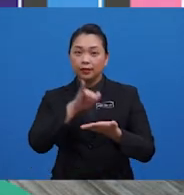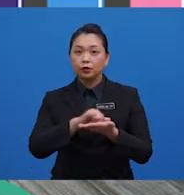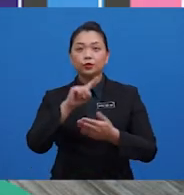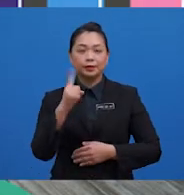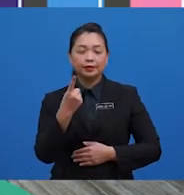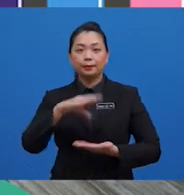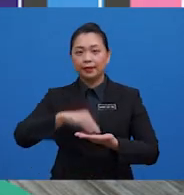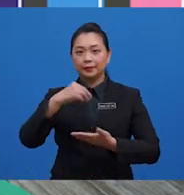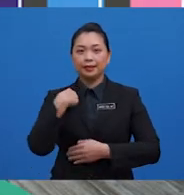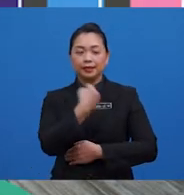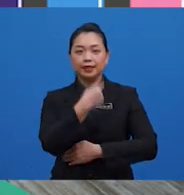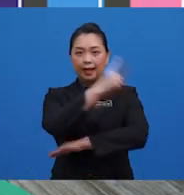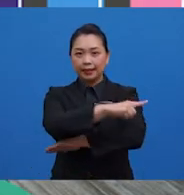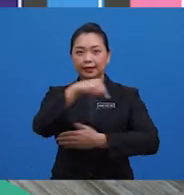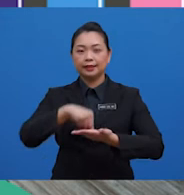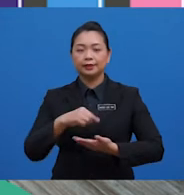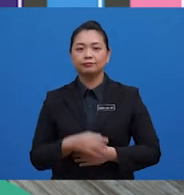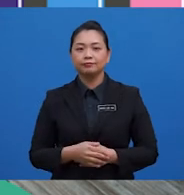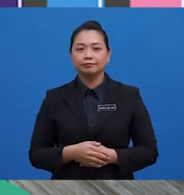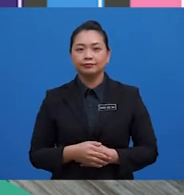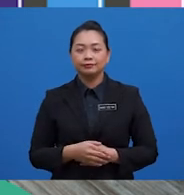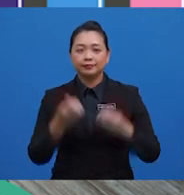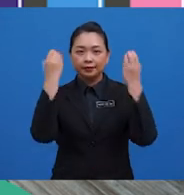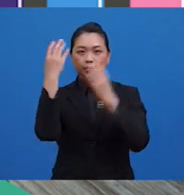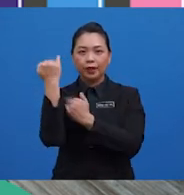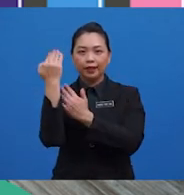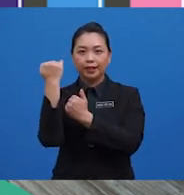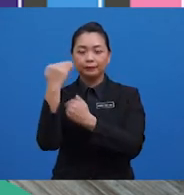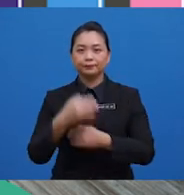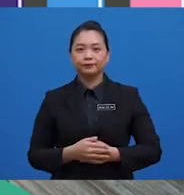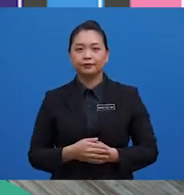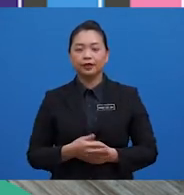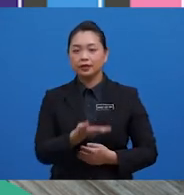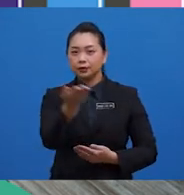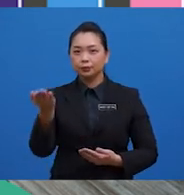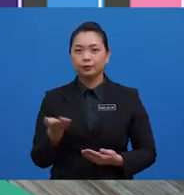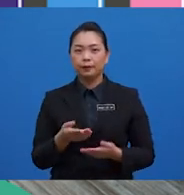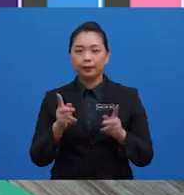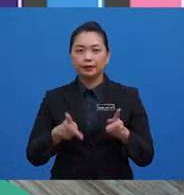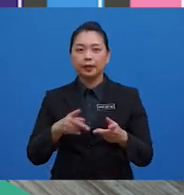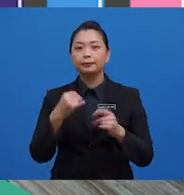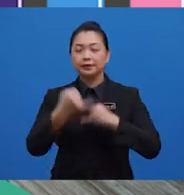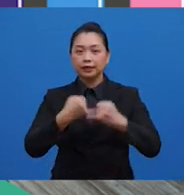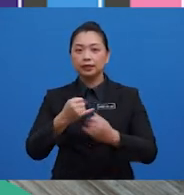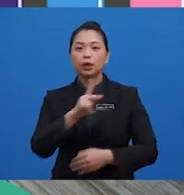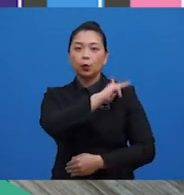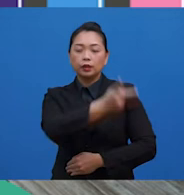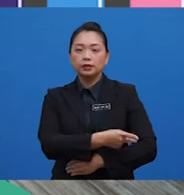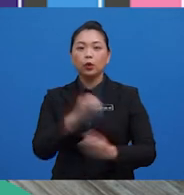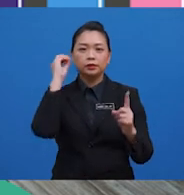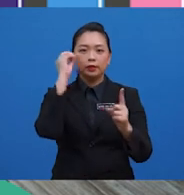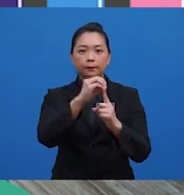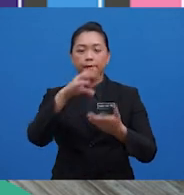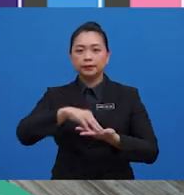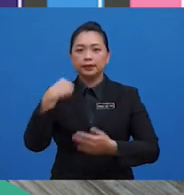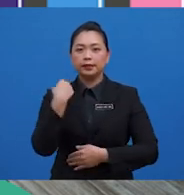sekian sahaja sesi pembelajaran kita pada kali ini. Cikgu harap para pelajar berjaya menguasai